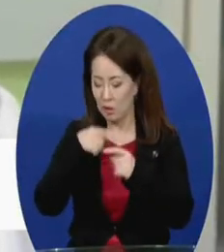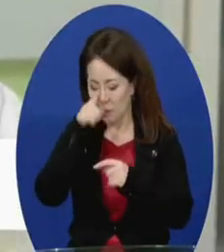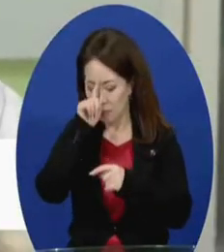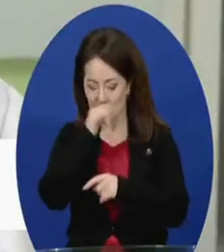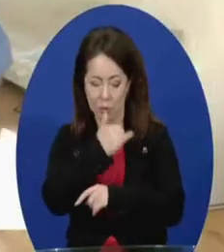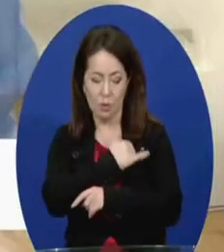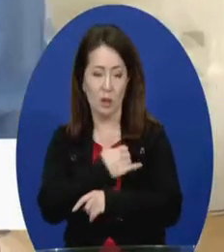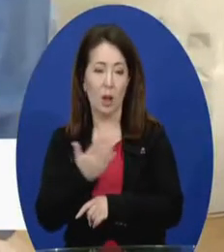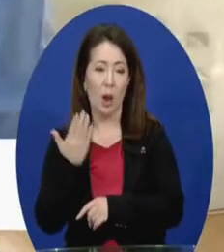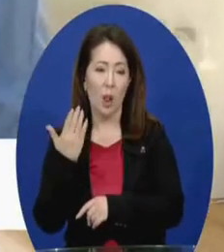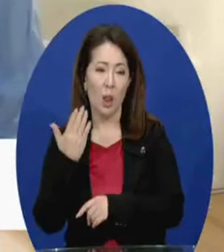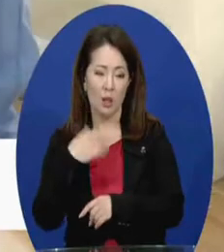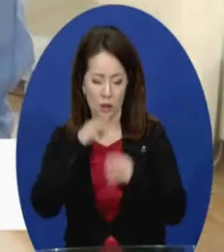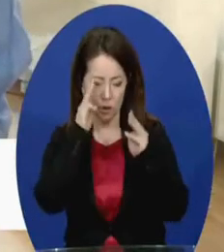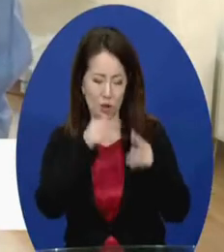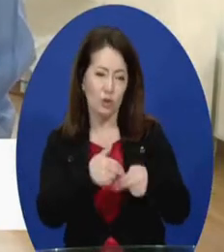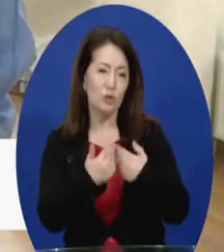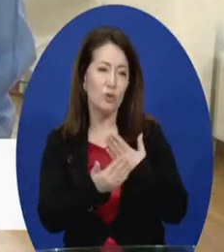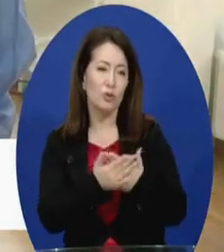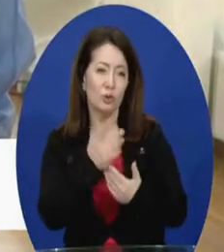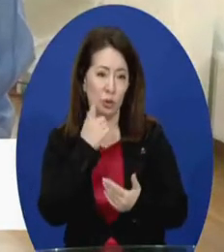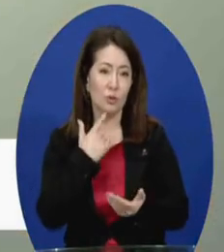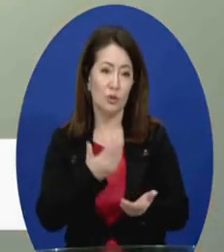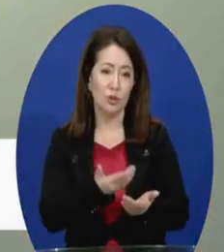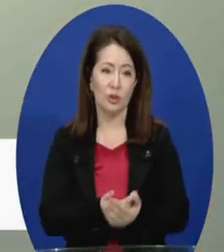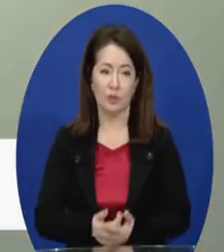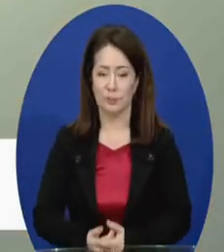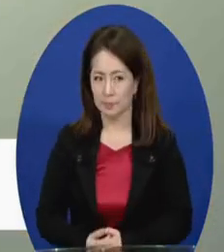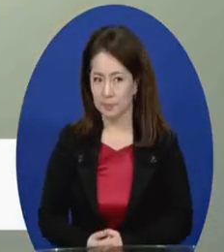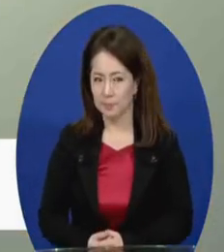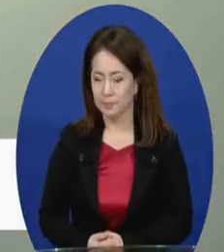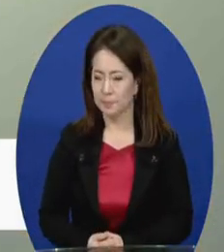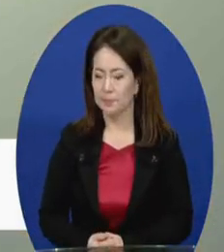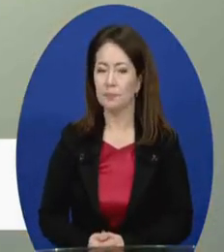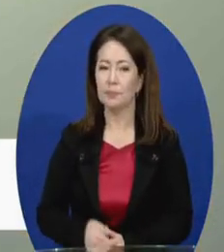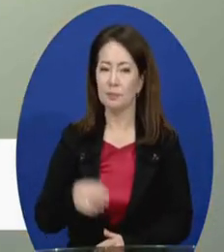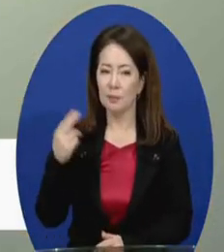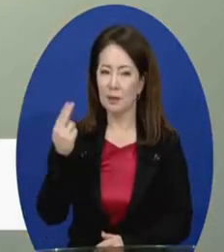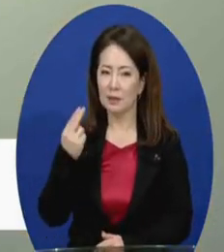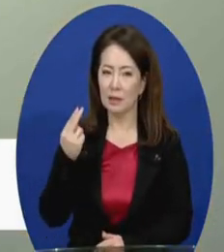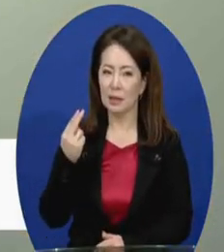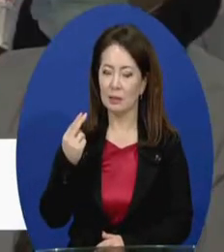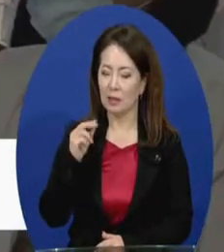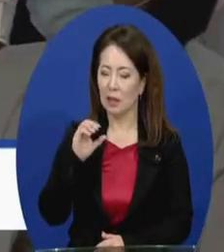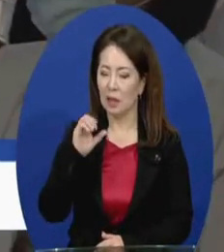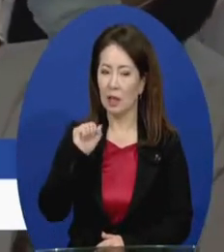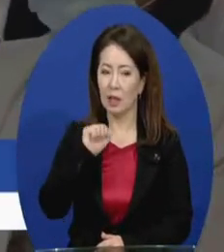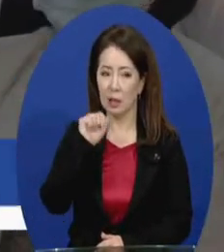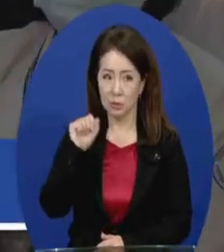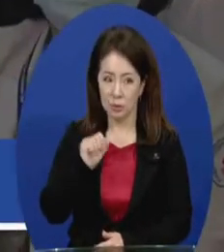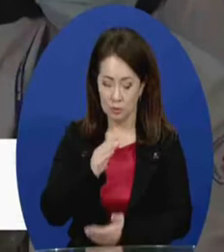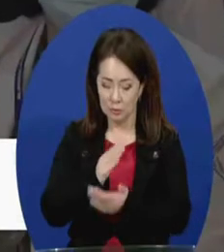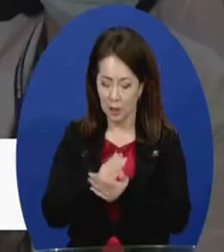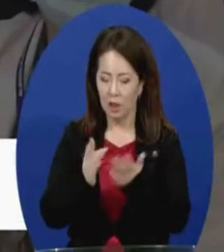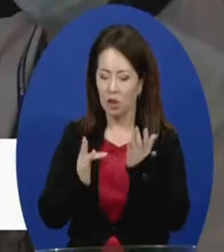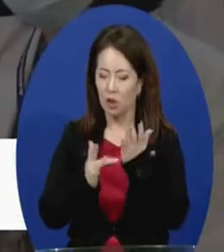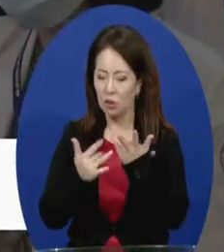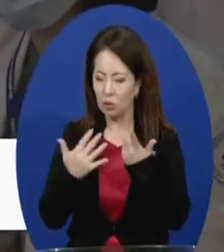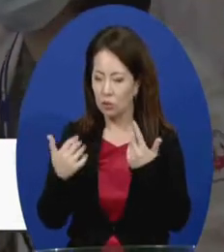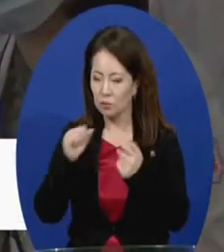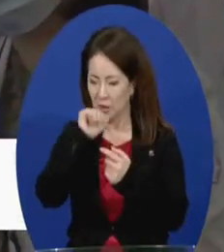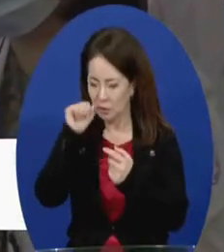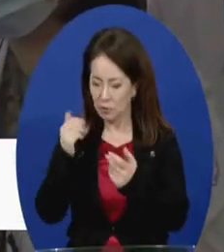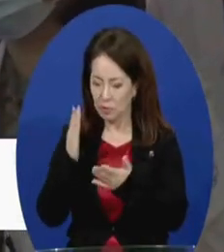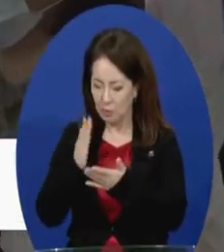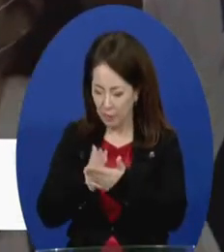эмнэлгийн удирдлагыг танилцуулж шийдэж өгөхийг хүслээ. Цахилгаан шүтний асуудал байгаа байна. Тоног төхөөрөмжтэй холбоотой асуудал